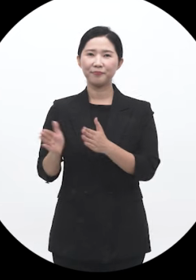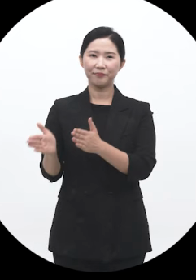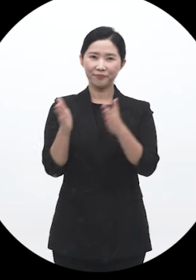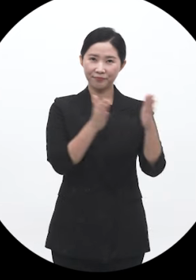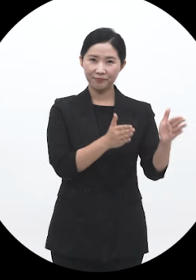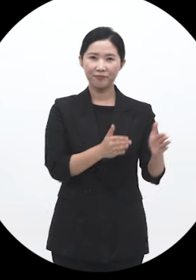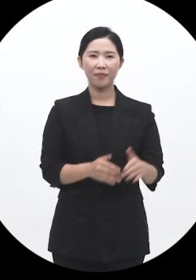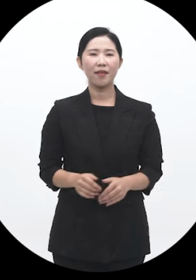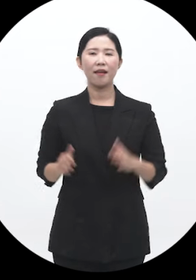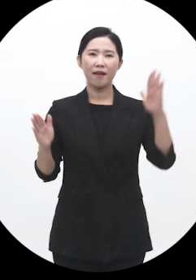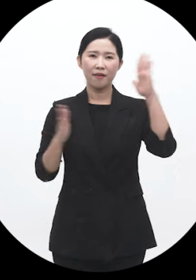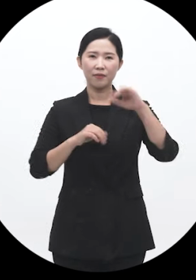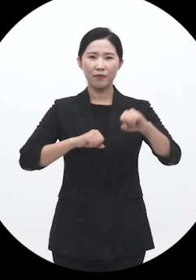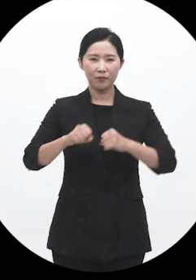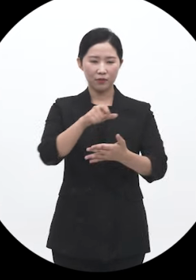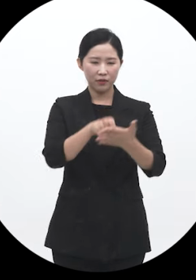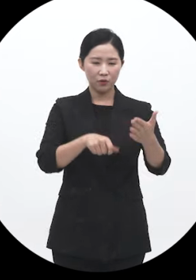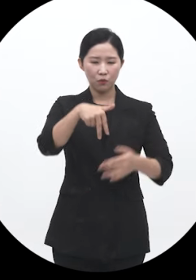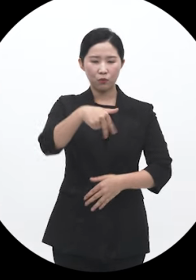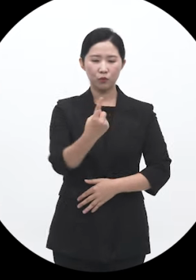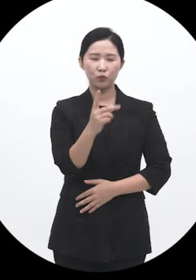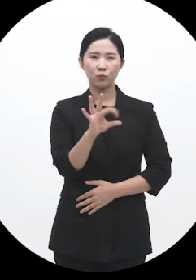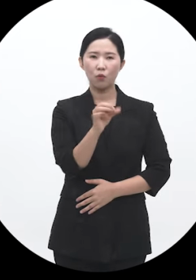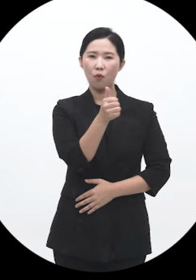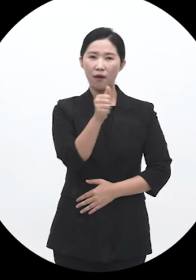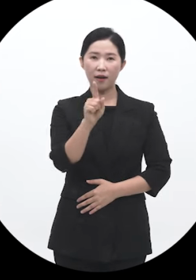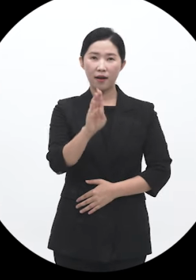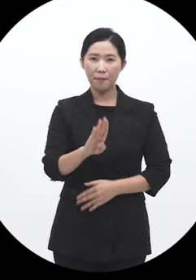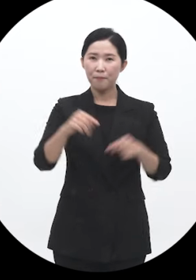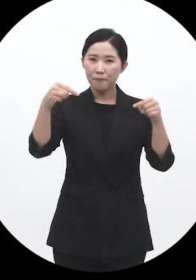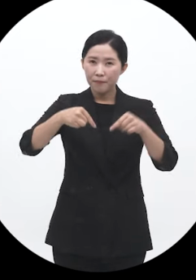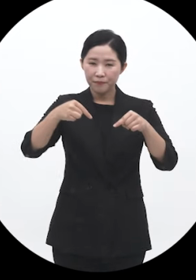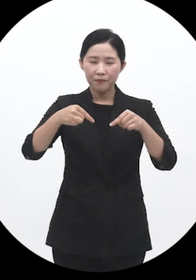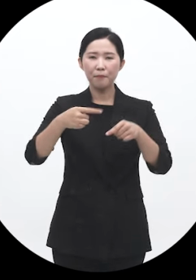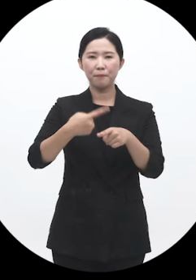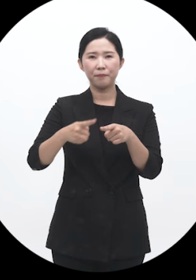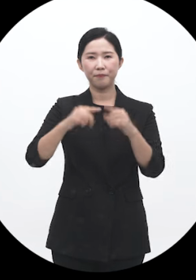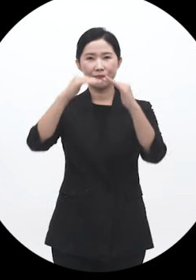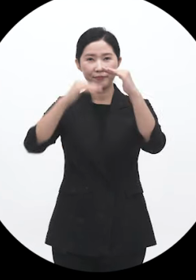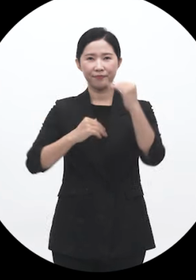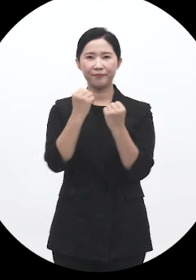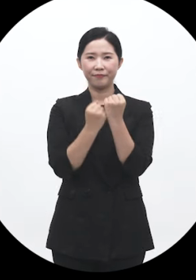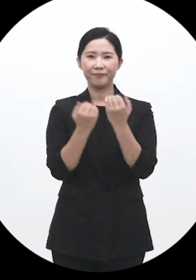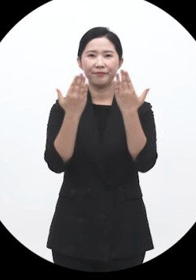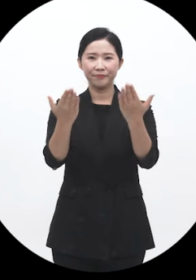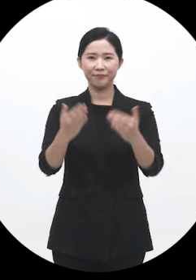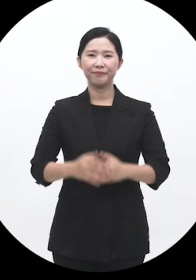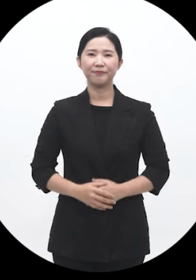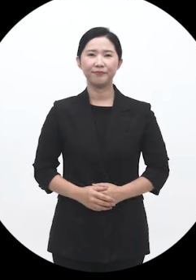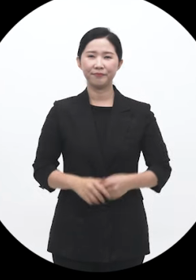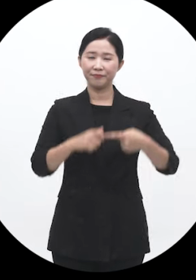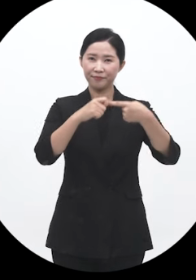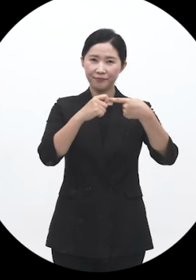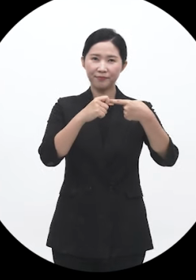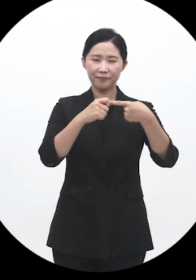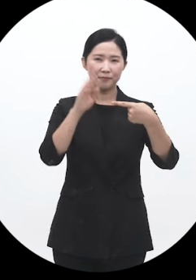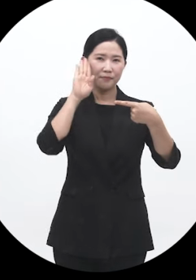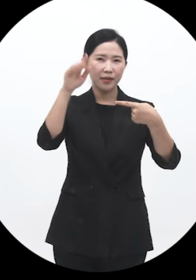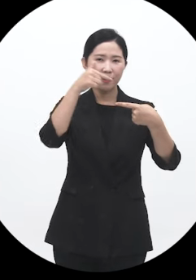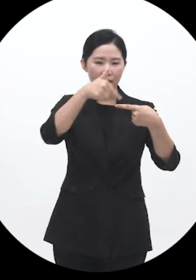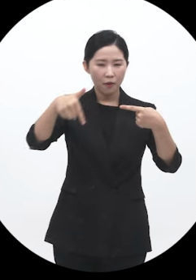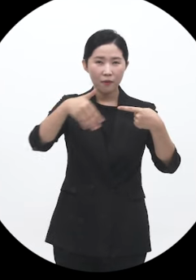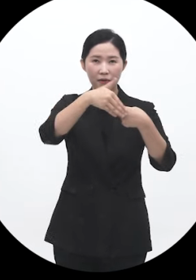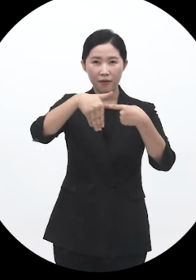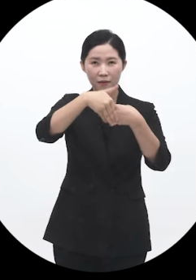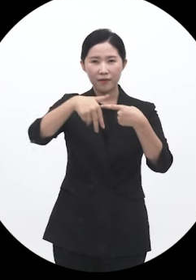다음은 학생부 종합전형 면접평가 요소에 대해 말씀드리겠습니다. 진로 역량 50%,